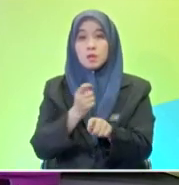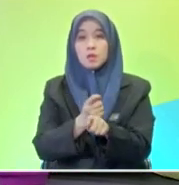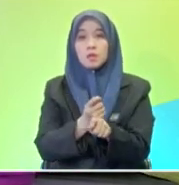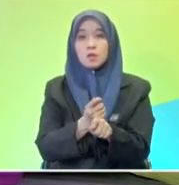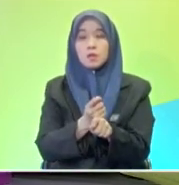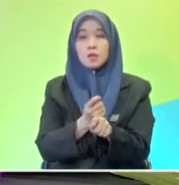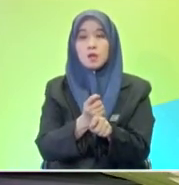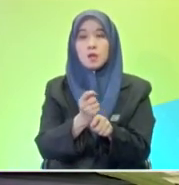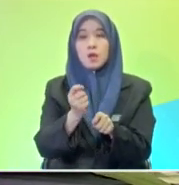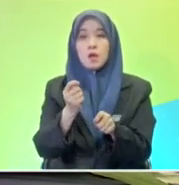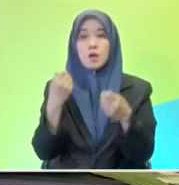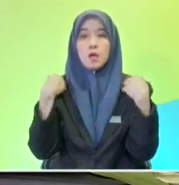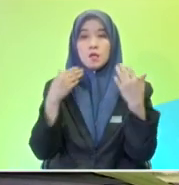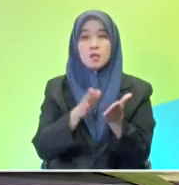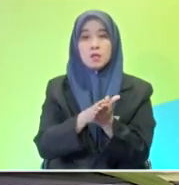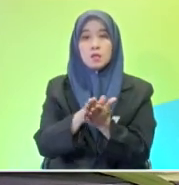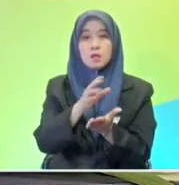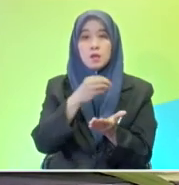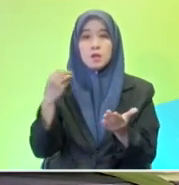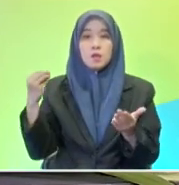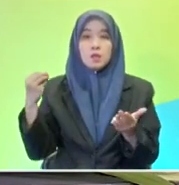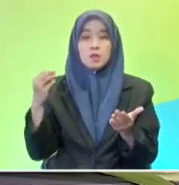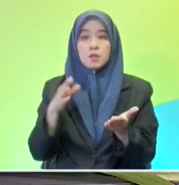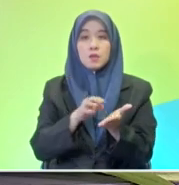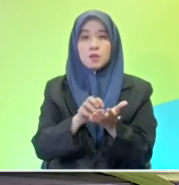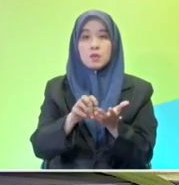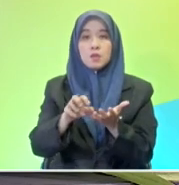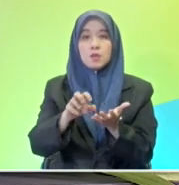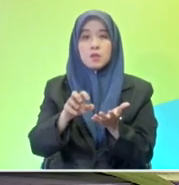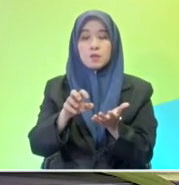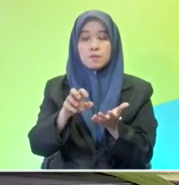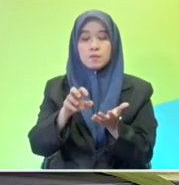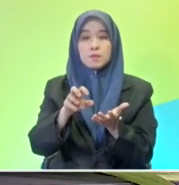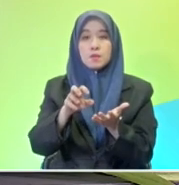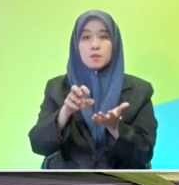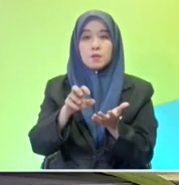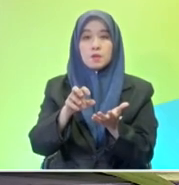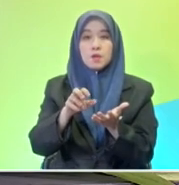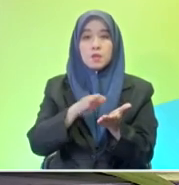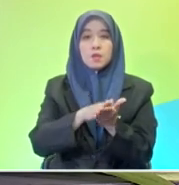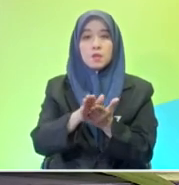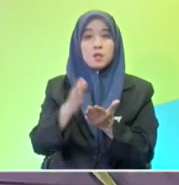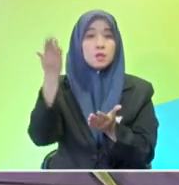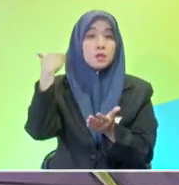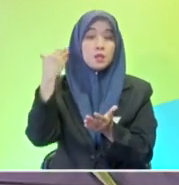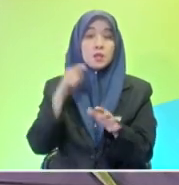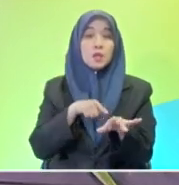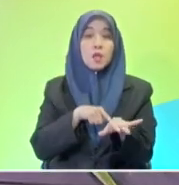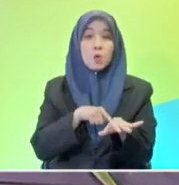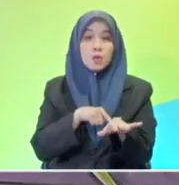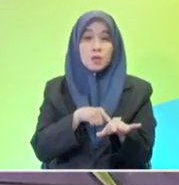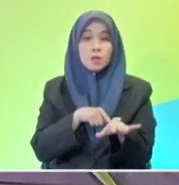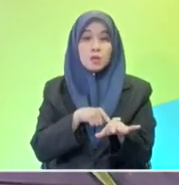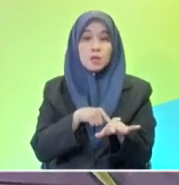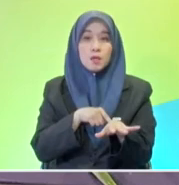ada licin ada yang kasar licin kasar tadi apa ya Ok ingat Cikgu licin tadi daun daun apa mri-murid kat